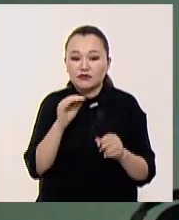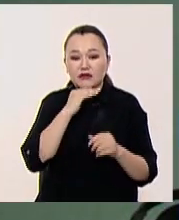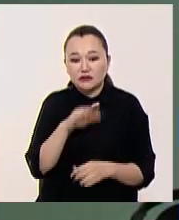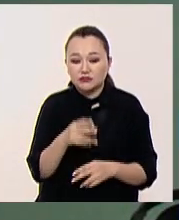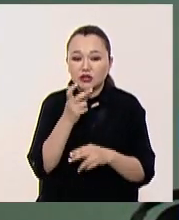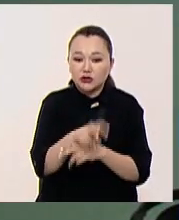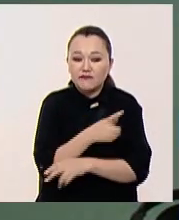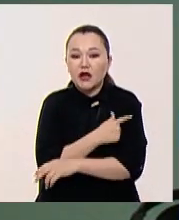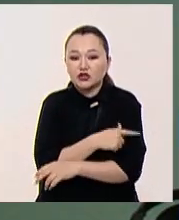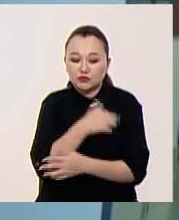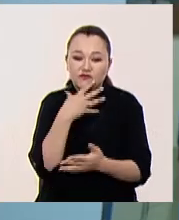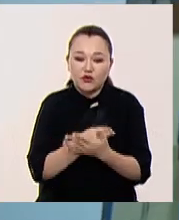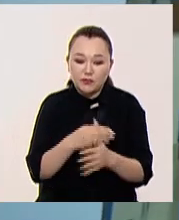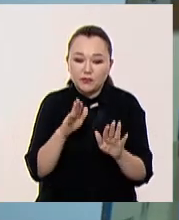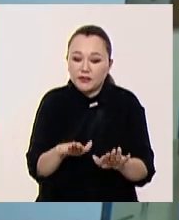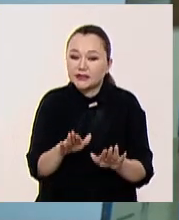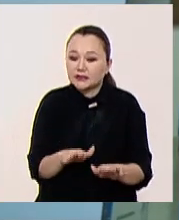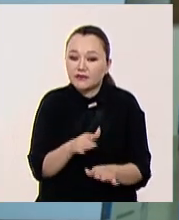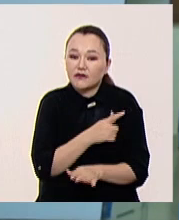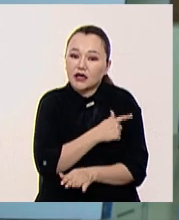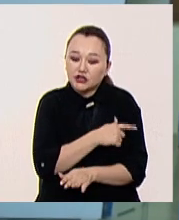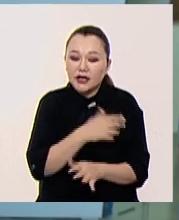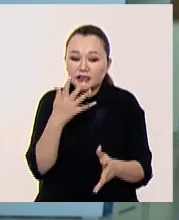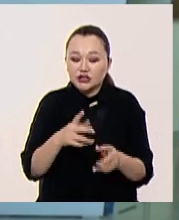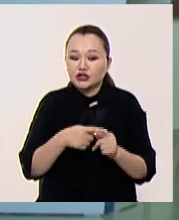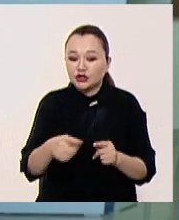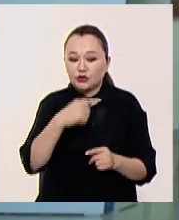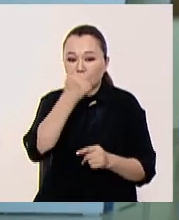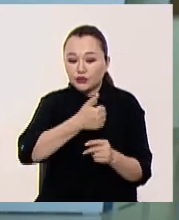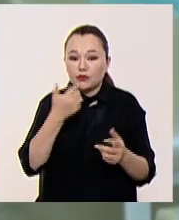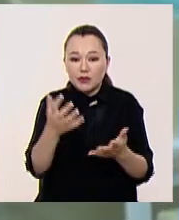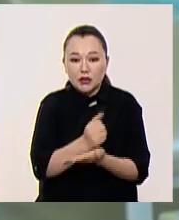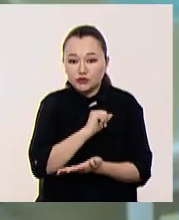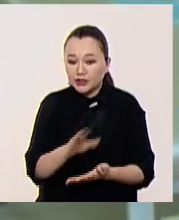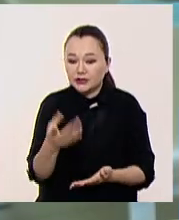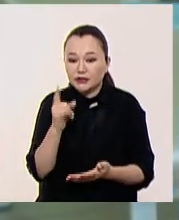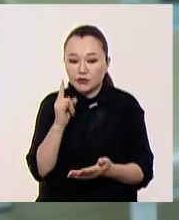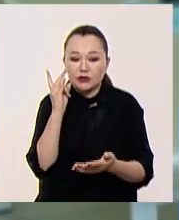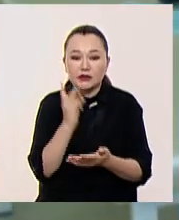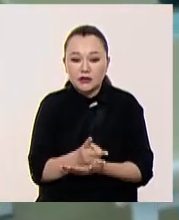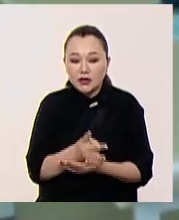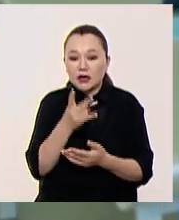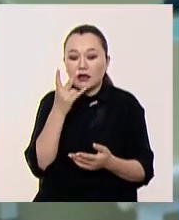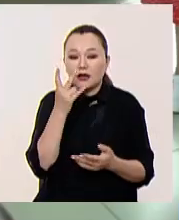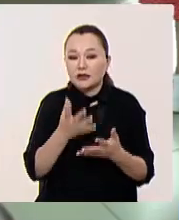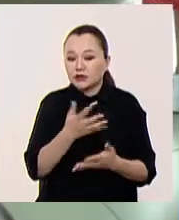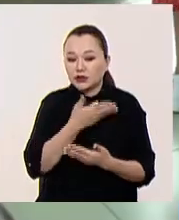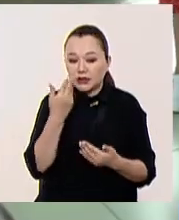обратиться в поликлинику по месту прикрепления, если в течение года не получается зачать ребенка, и попросить